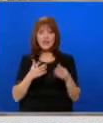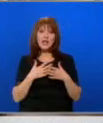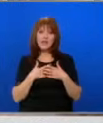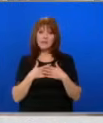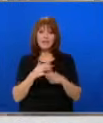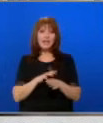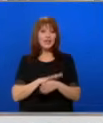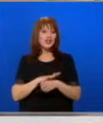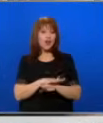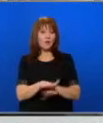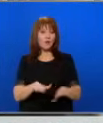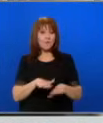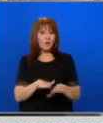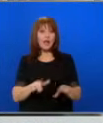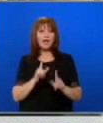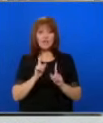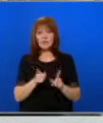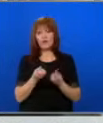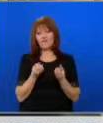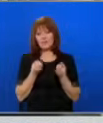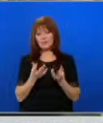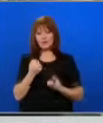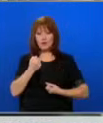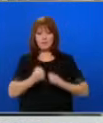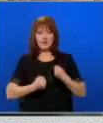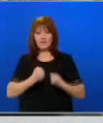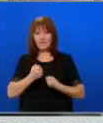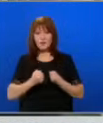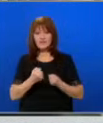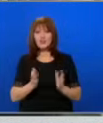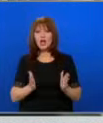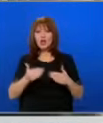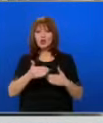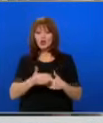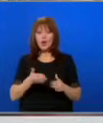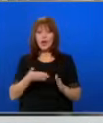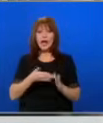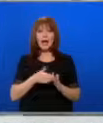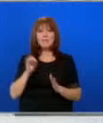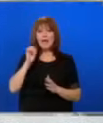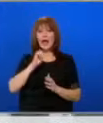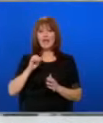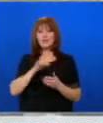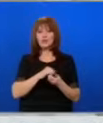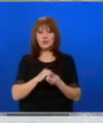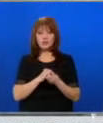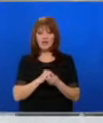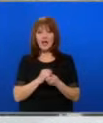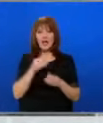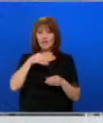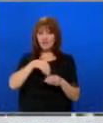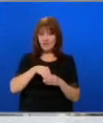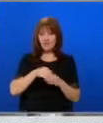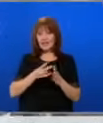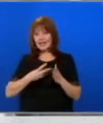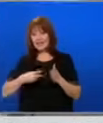с Черно море и възможността да превозват стоки и услуги към Евросъюза, но не се възползваме от този шанс. В или извън